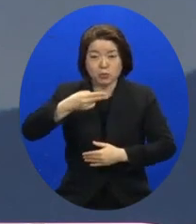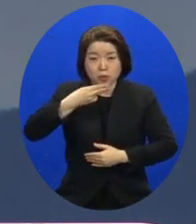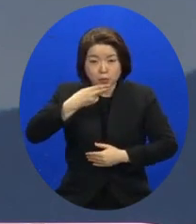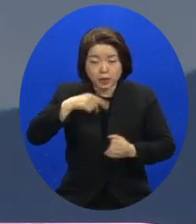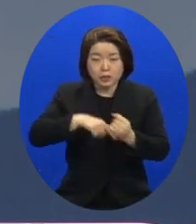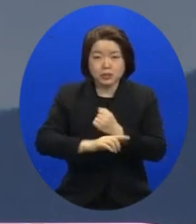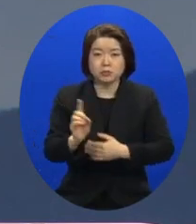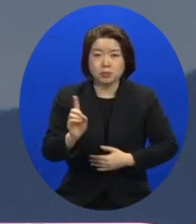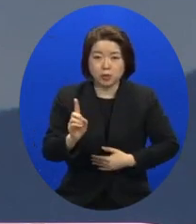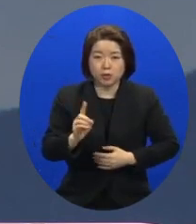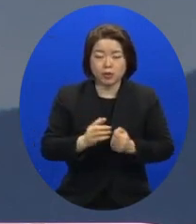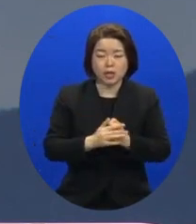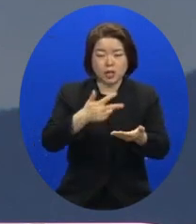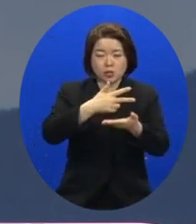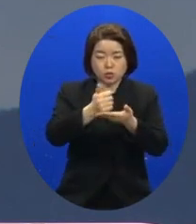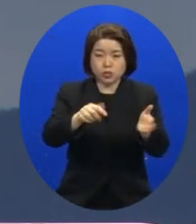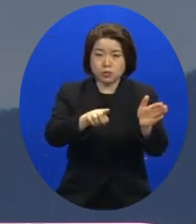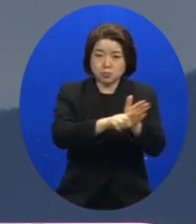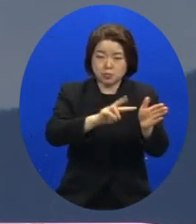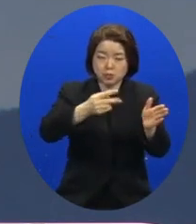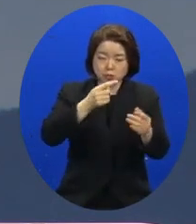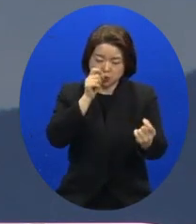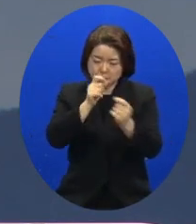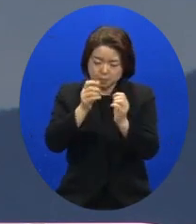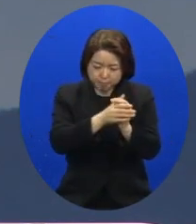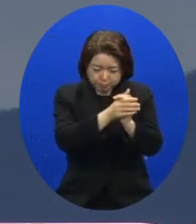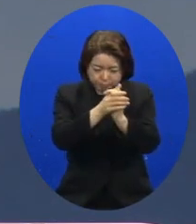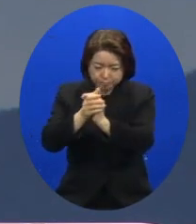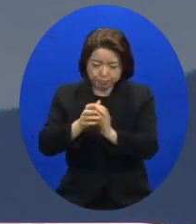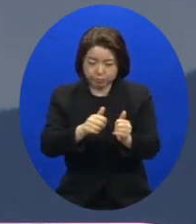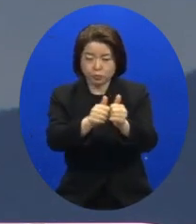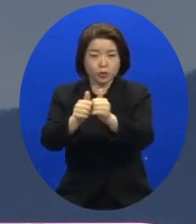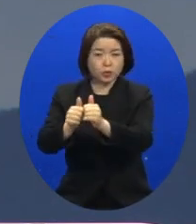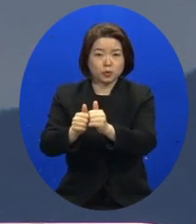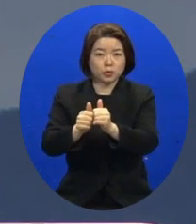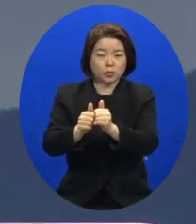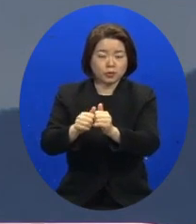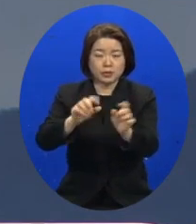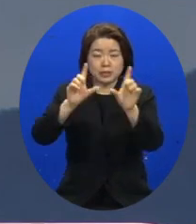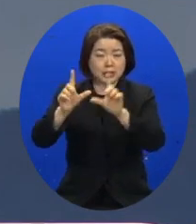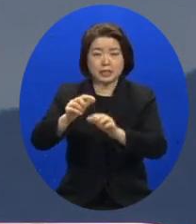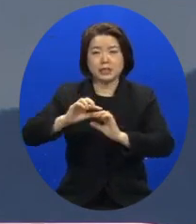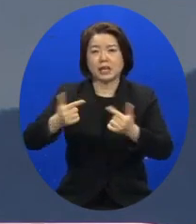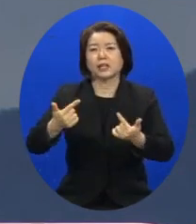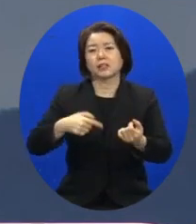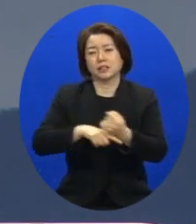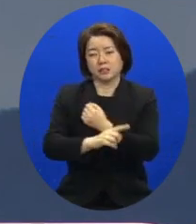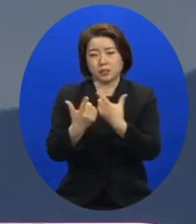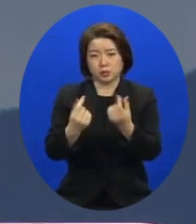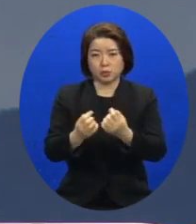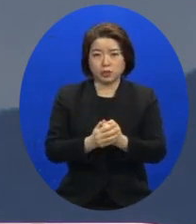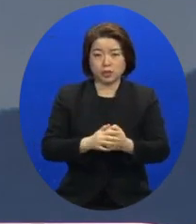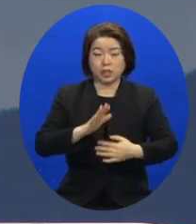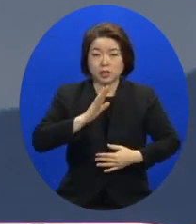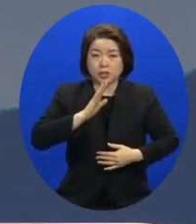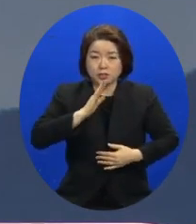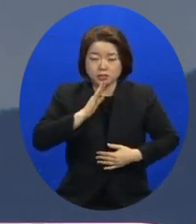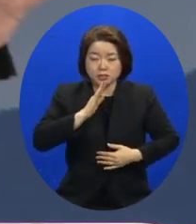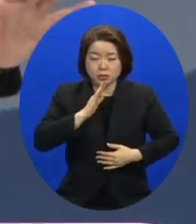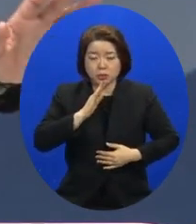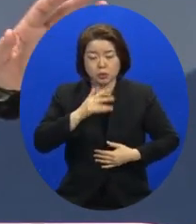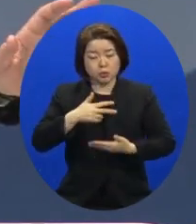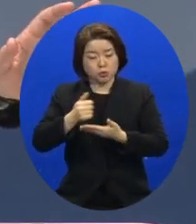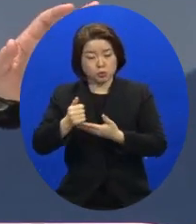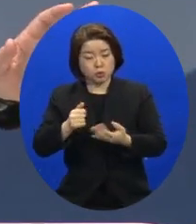말은 주님을 믿어도 친밀히 주님과 동행하면서 살지 않았다는 겁니다. 실제로 주님은 그 사람을